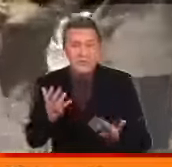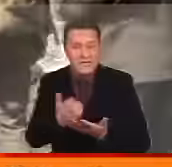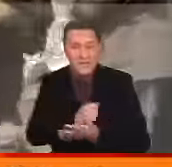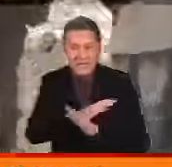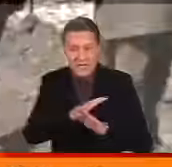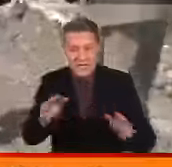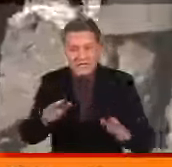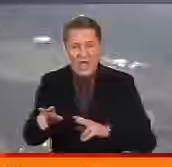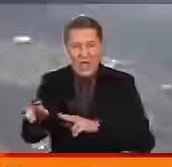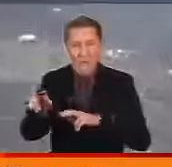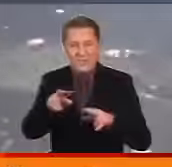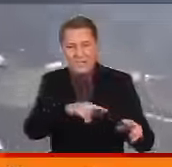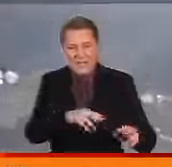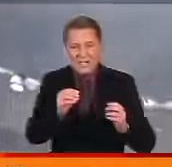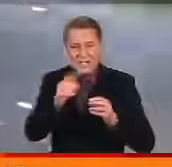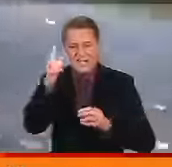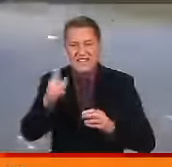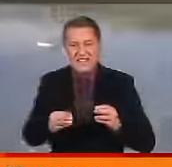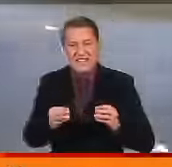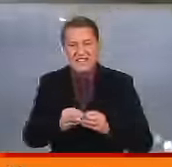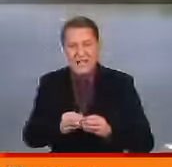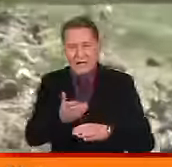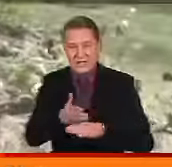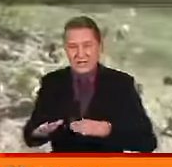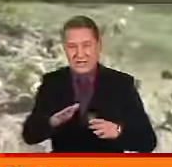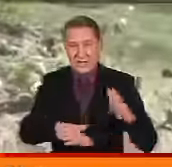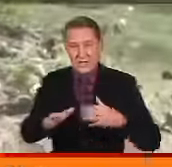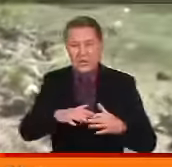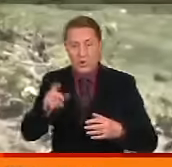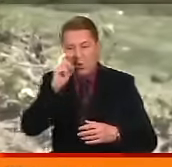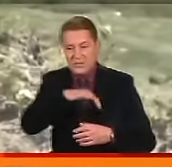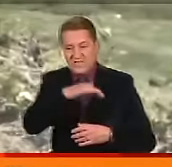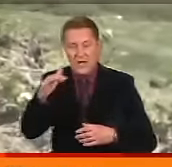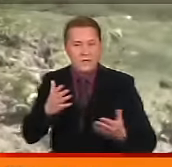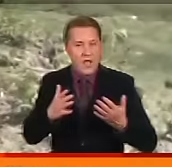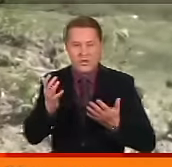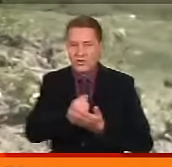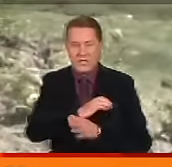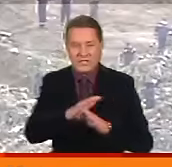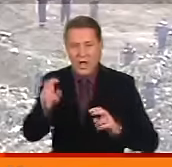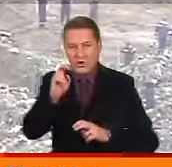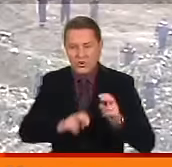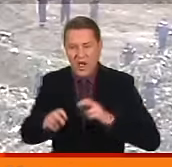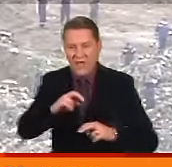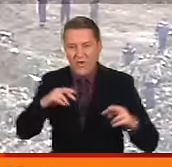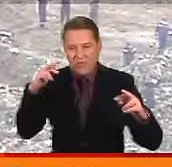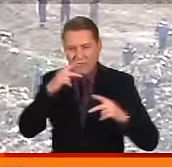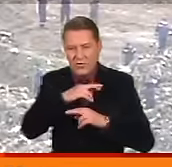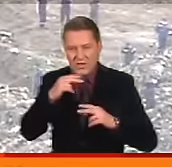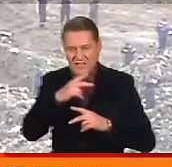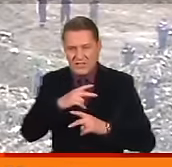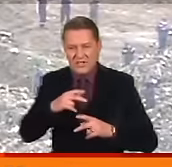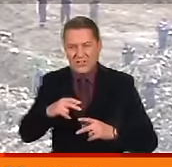Рятувальникам лишилося обстежити 10-ту частину території звалища. Якщо і там чоловіка не знайдуть, шукатимуть у токсичних